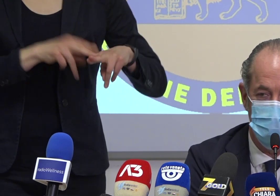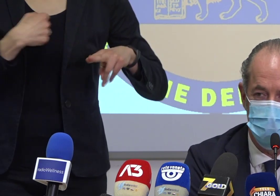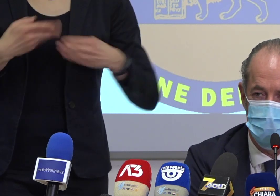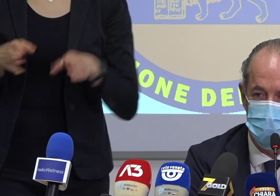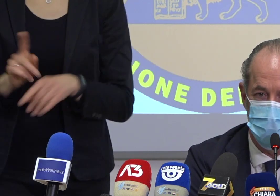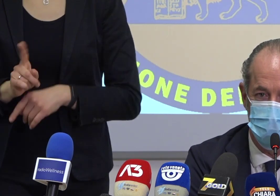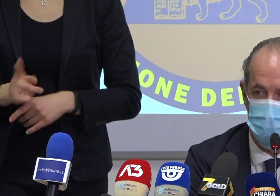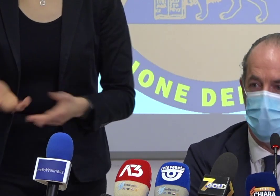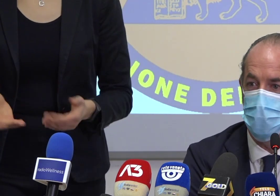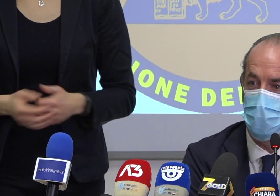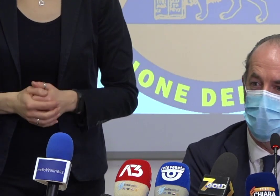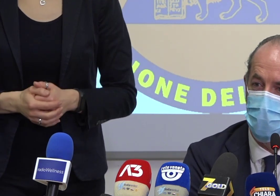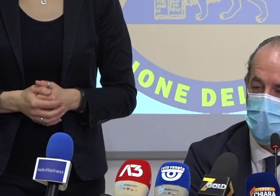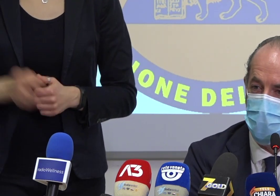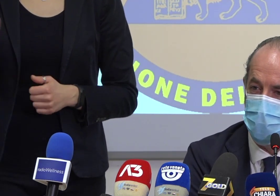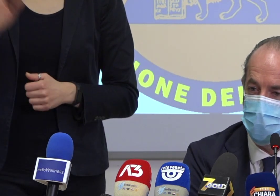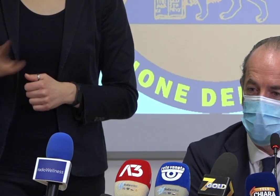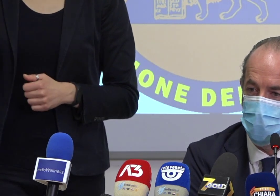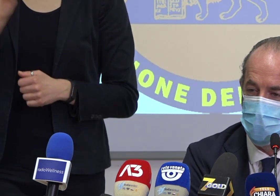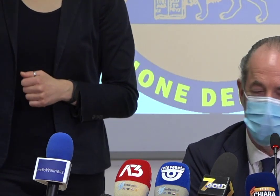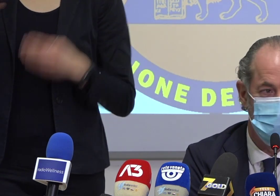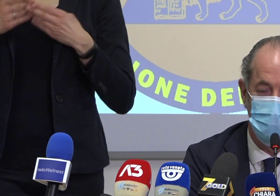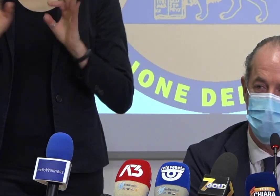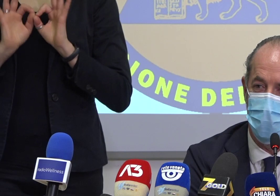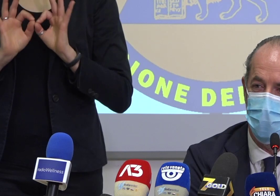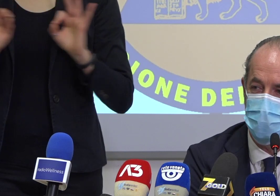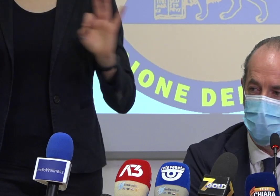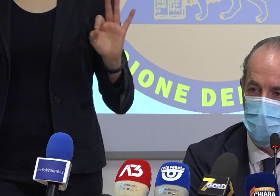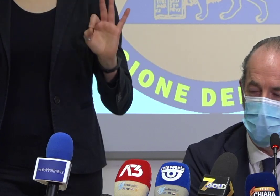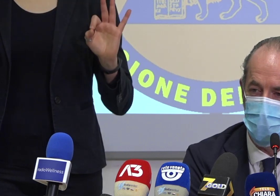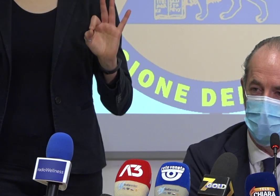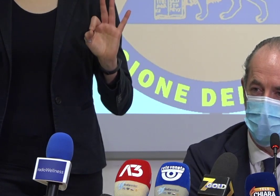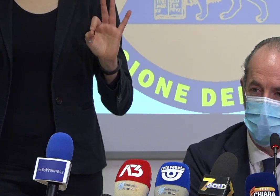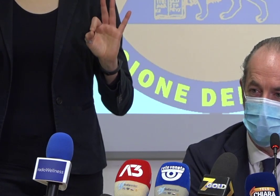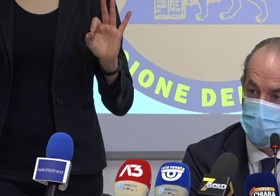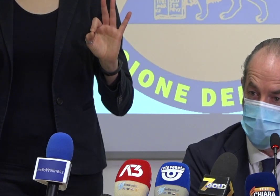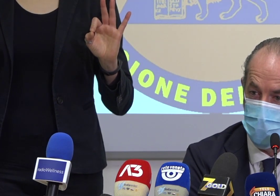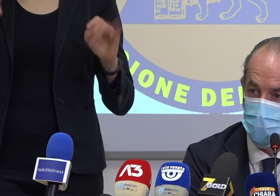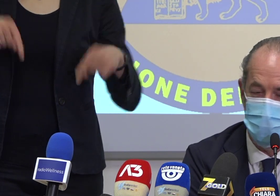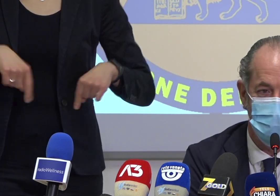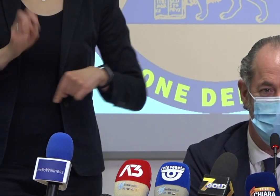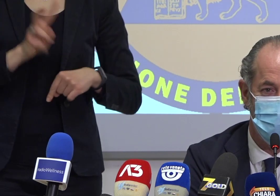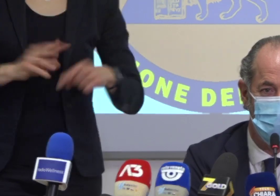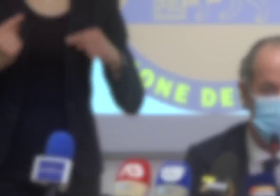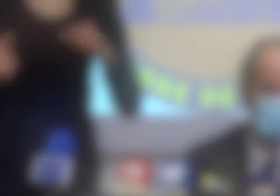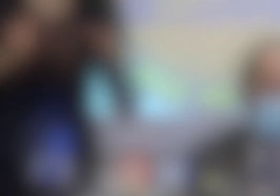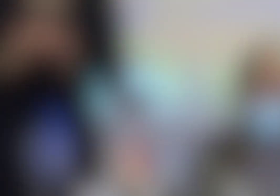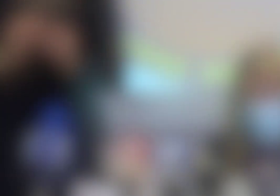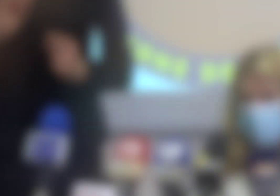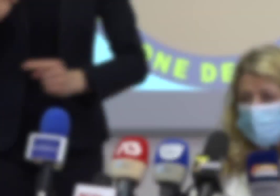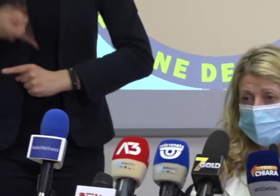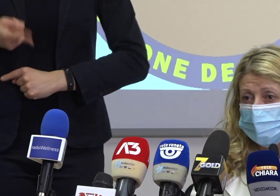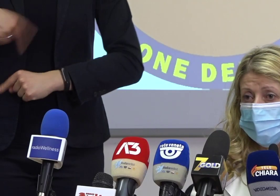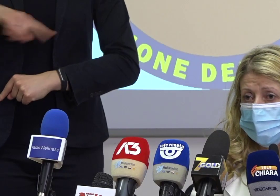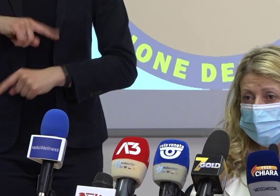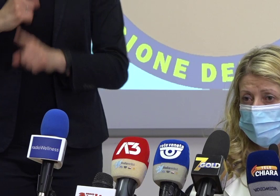punto. Ci sono regioni che non le hanno mai aperte, ricordano. Si fa la facile polemica col Veneto, ma ci sono regioni in Italia che non le hanno mai